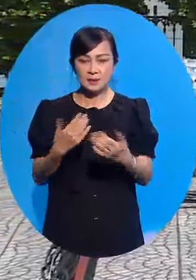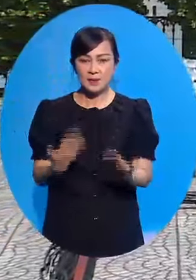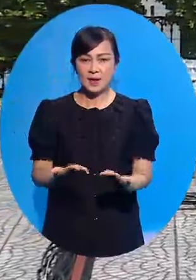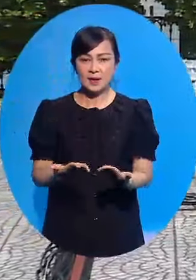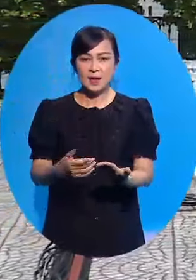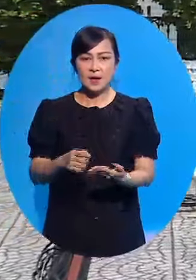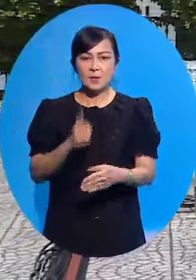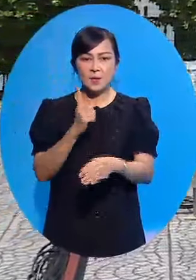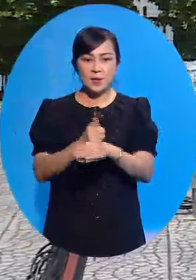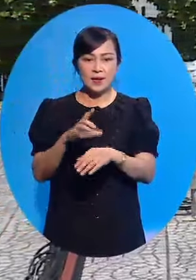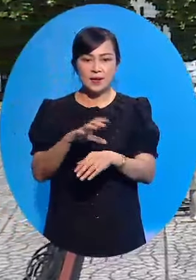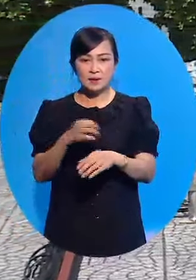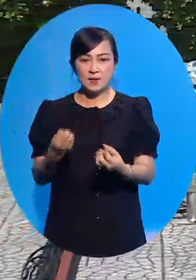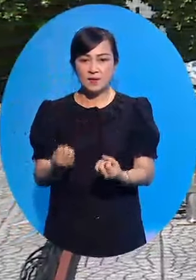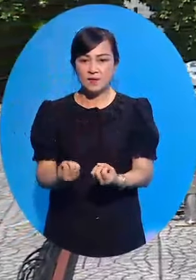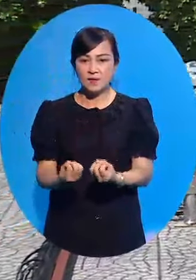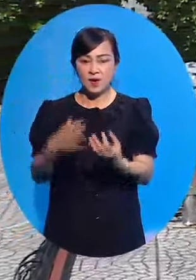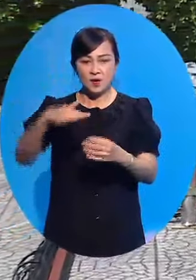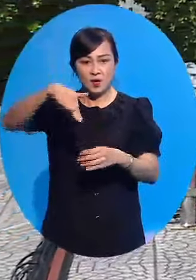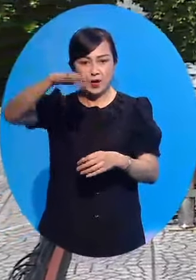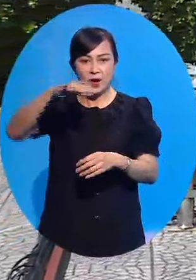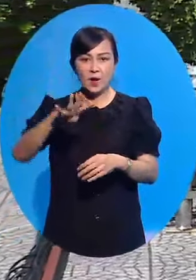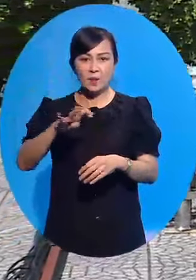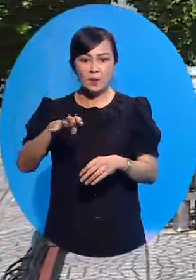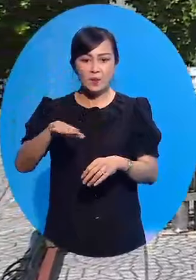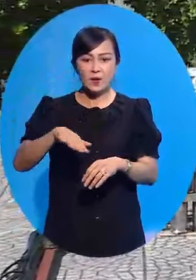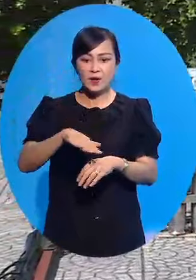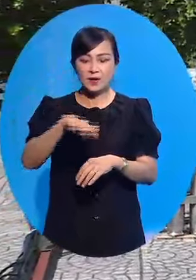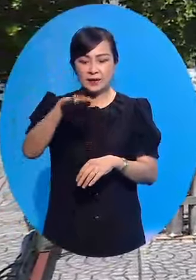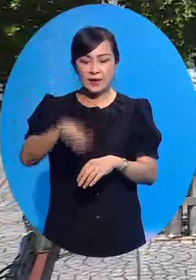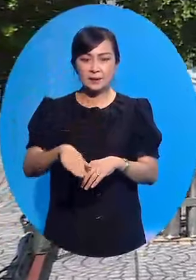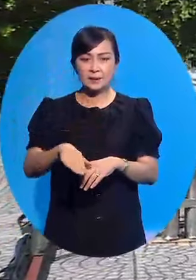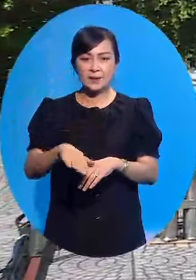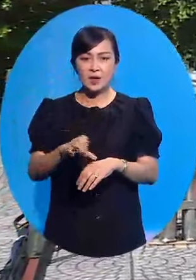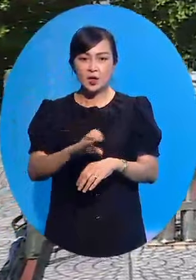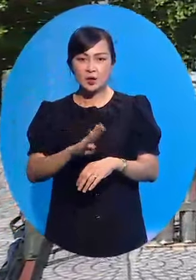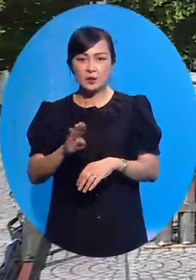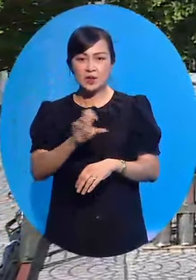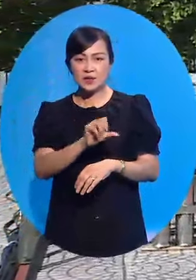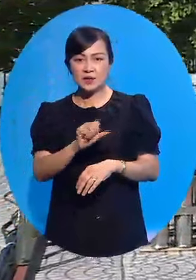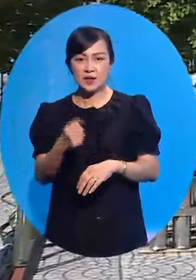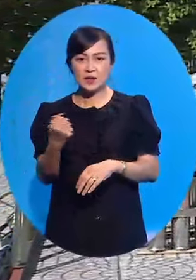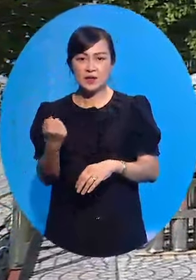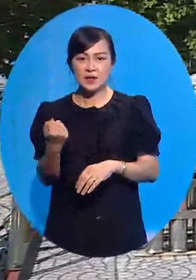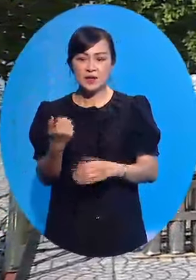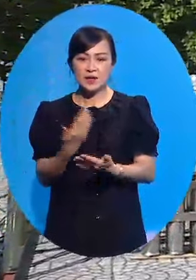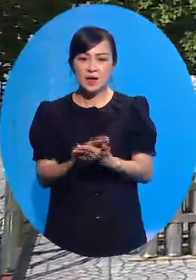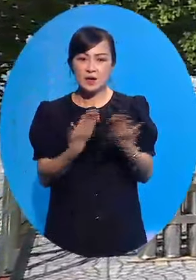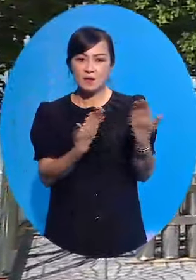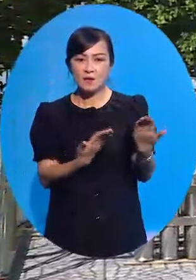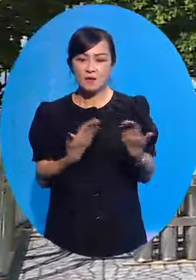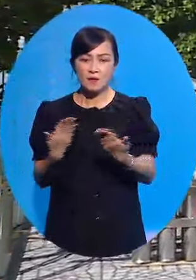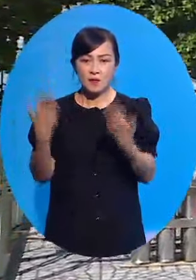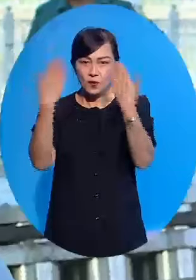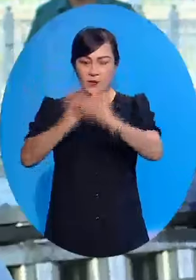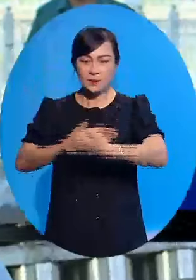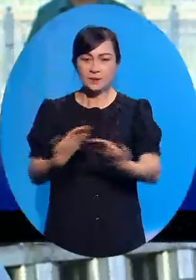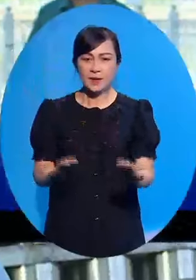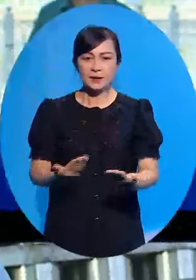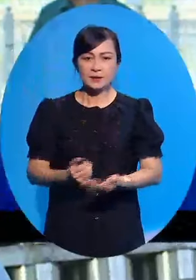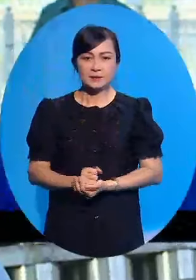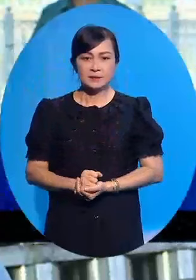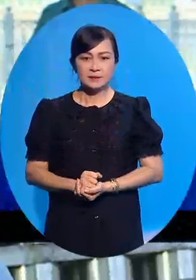sẽ có 1.500 viên pháo tầm cao và 40 dàn pháo tầm thấp chuẩn bị sẵn sàng vào đúng vị trí để phục vụ cho buổi trình diễn vào đêm nay.